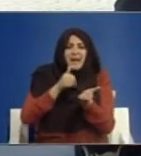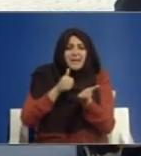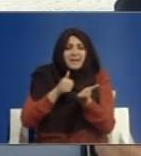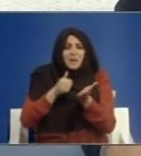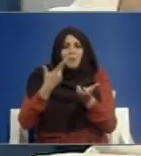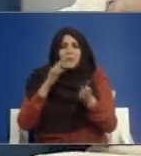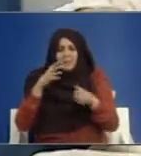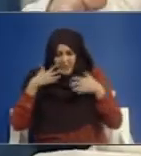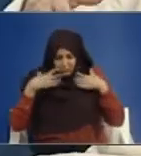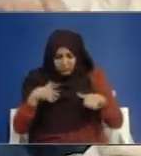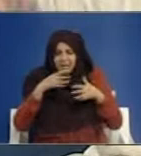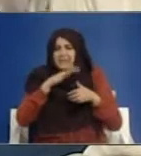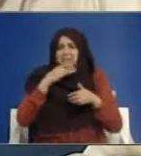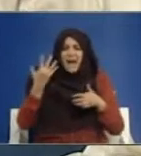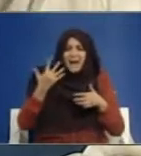نتاع الثياب